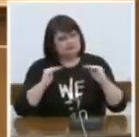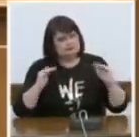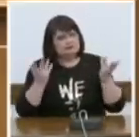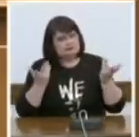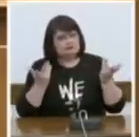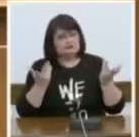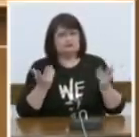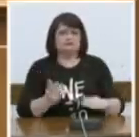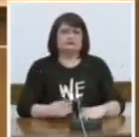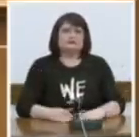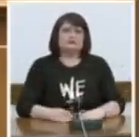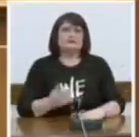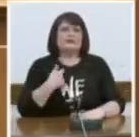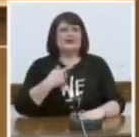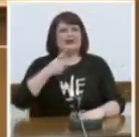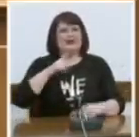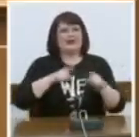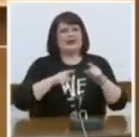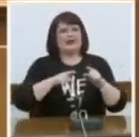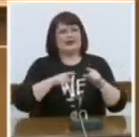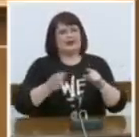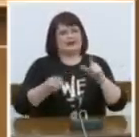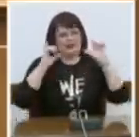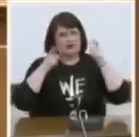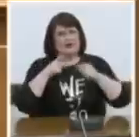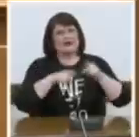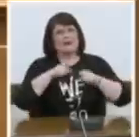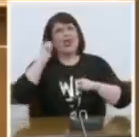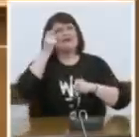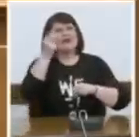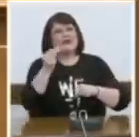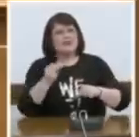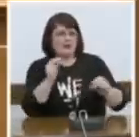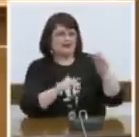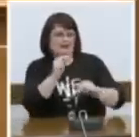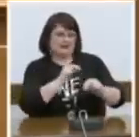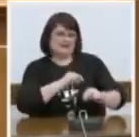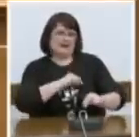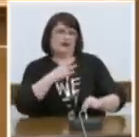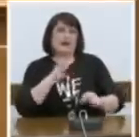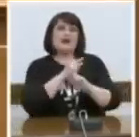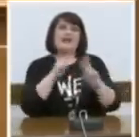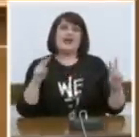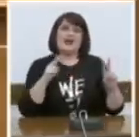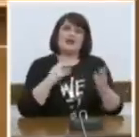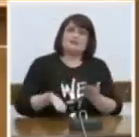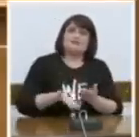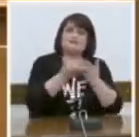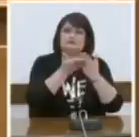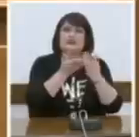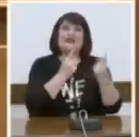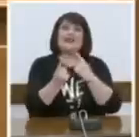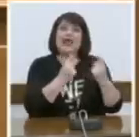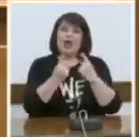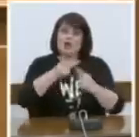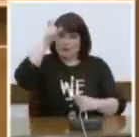Όσο ψηφοθυρικά και αν χρησιμοποιήσει η Νέα Δημοκρατία τα εθνικά ζητήματα, για μας το μήνυμα είναι σαφές. Στηρίζουμε ενεργά το διάλογο με την Τουρκία, με ξεκάθαρες